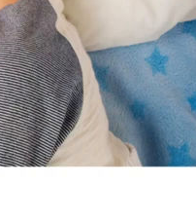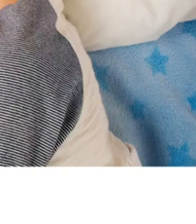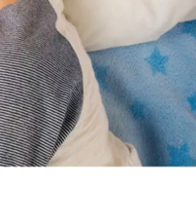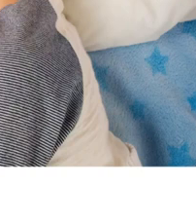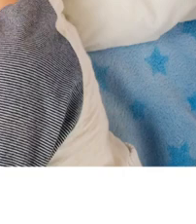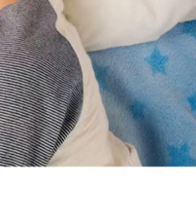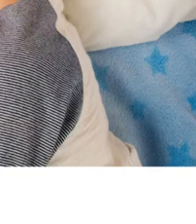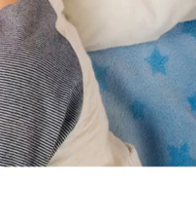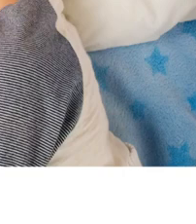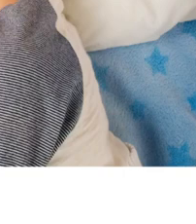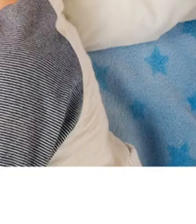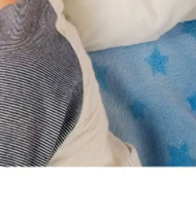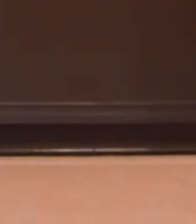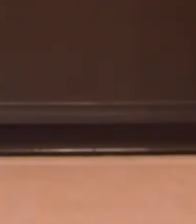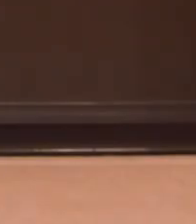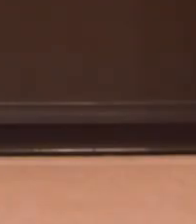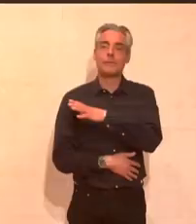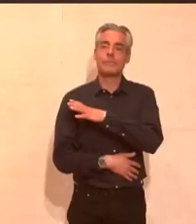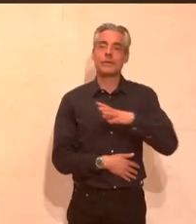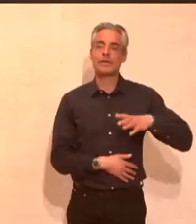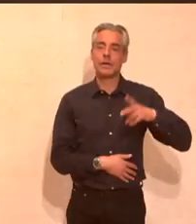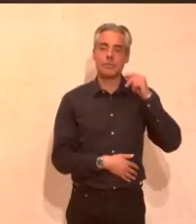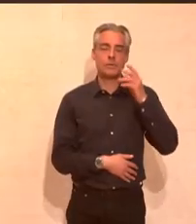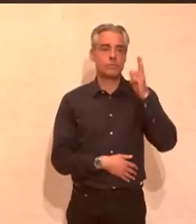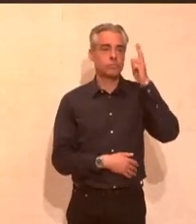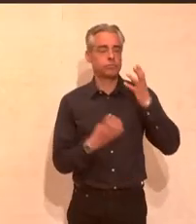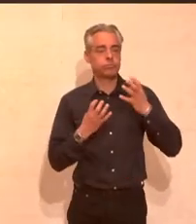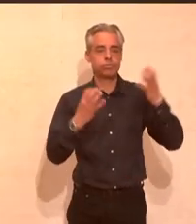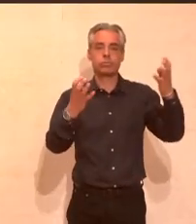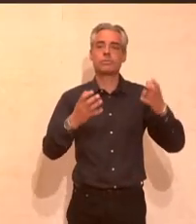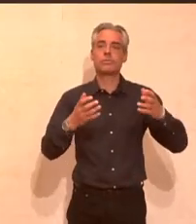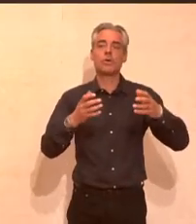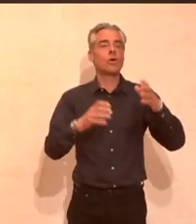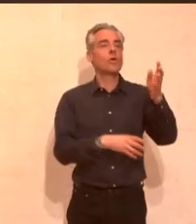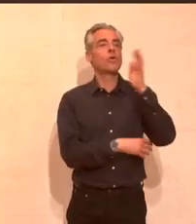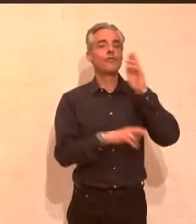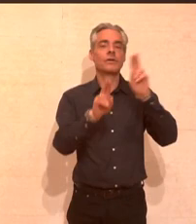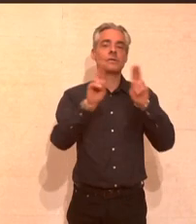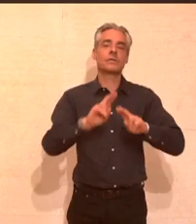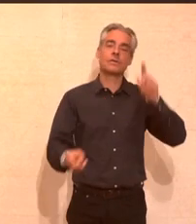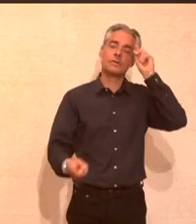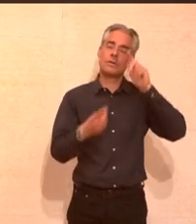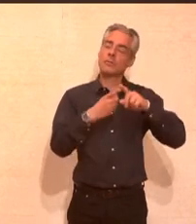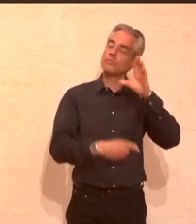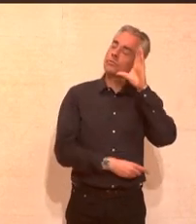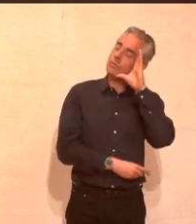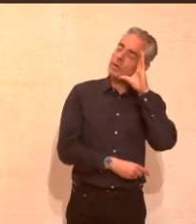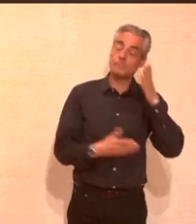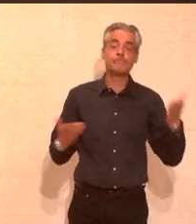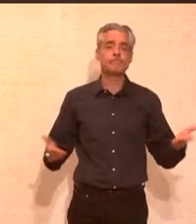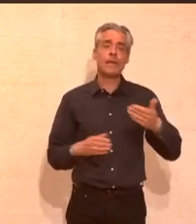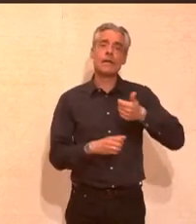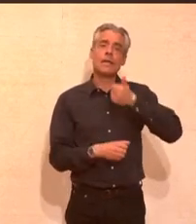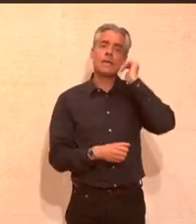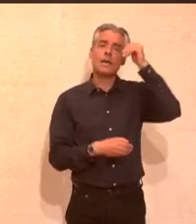Mesdames et messieurs, je vous propose que nous débutions cette conférence internationale sur le sommeil. Hier